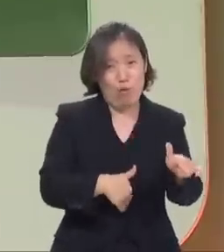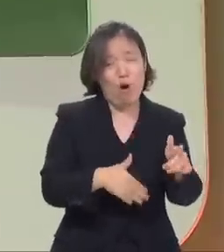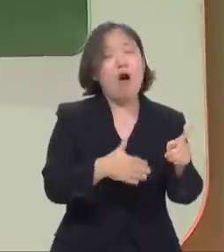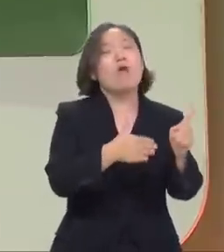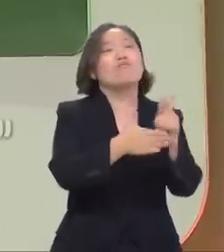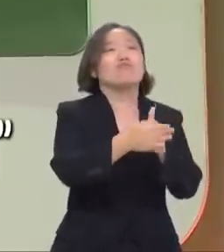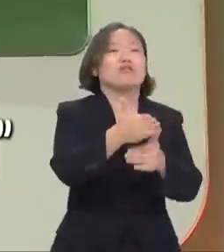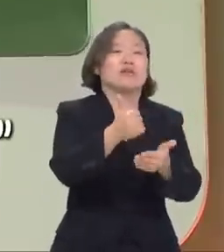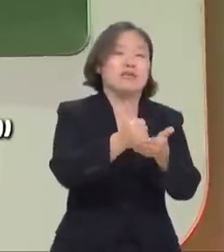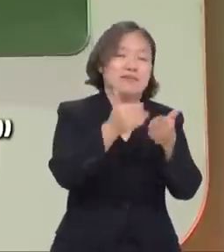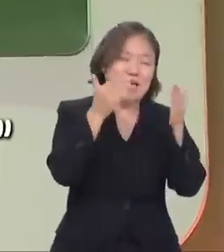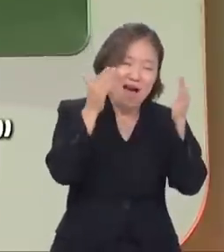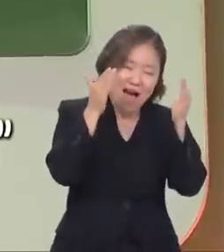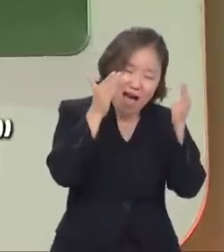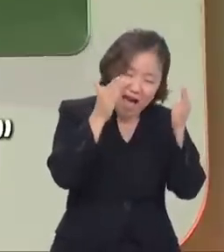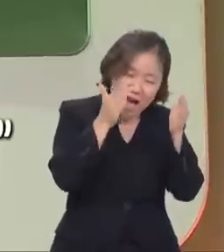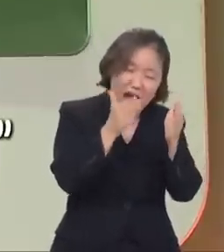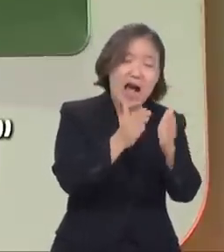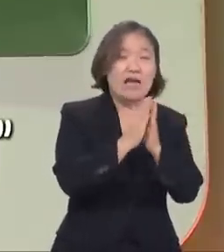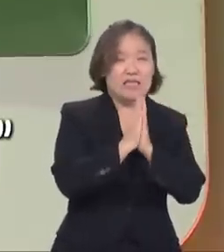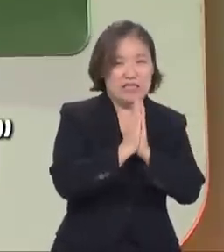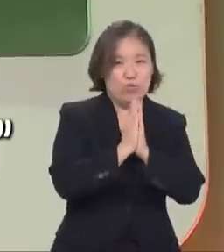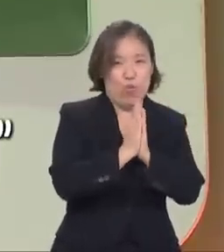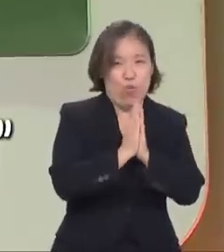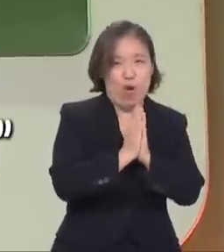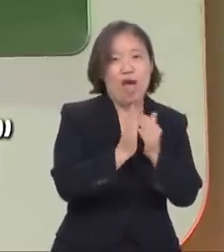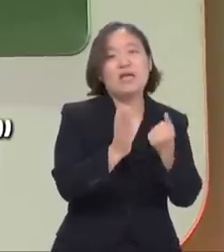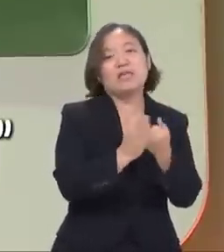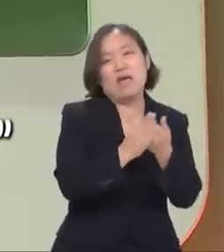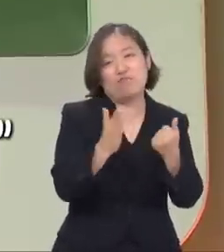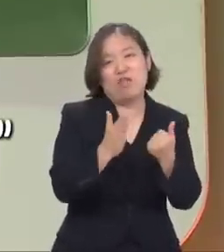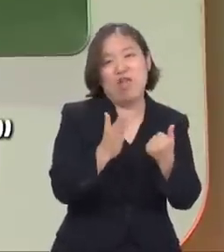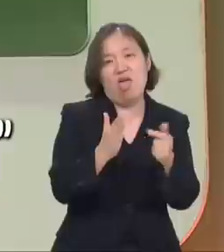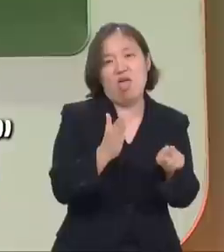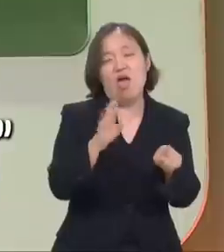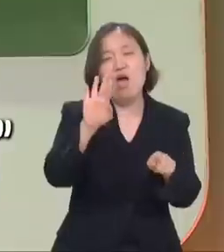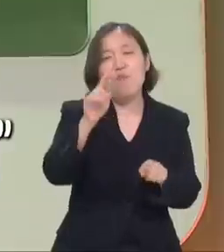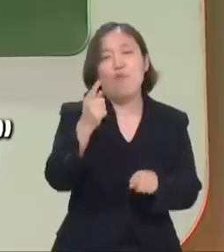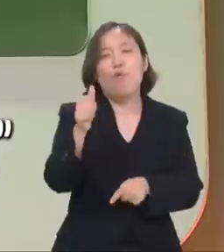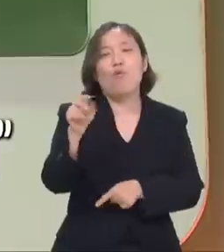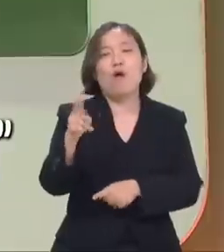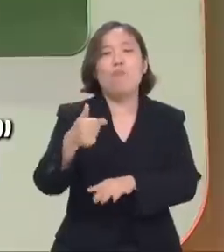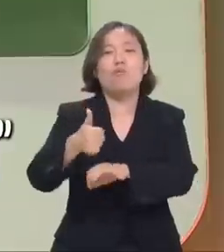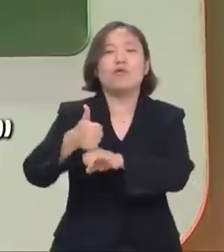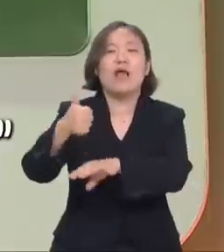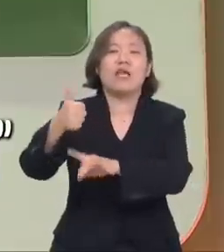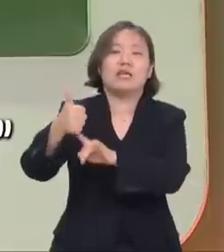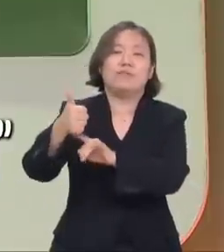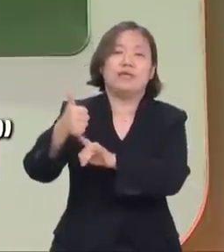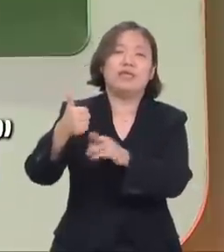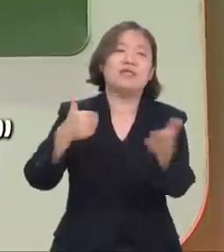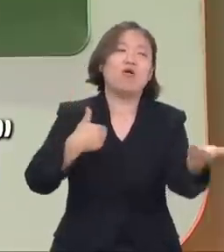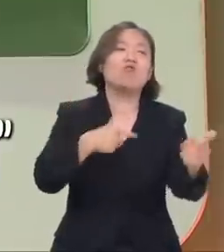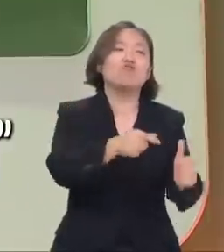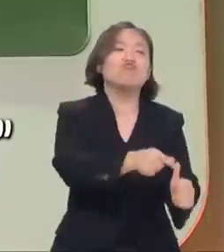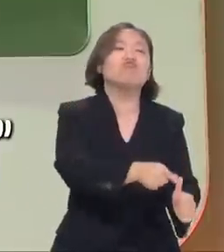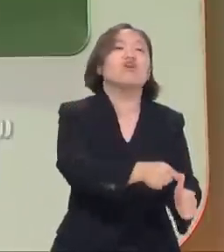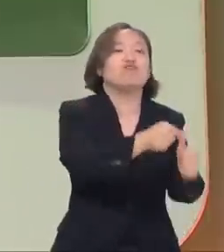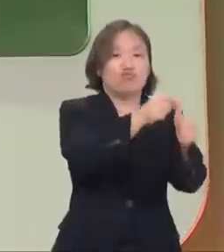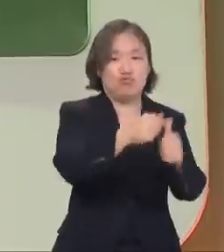마음으로 보현보살님이 자네를 구해 주신 거라네 자네를 구해 주시기 위해 우리 꿈의